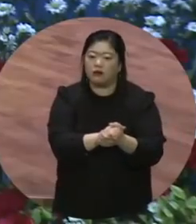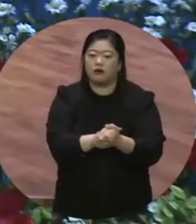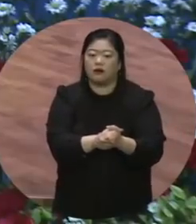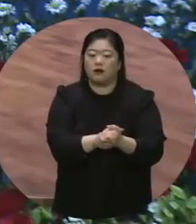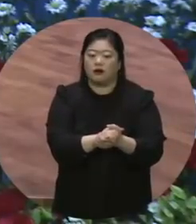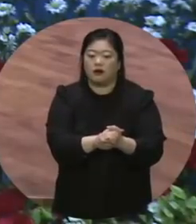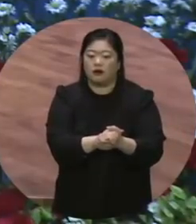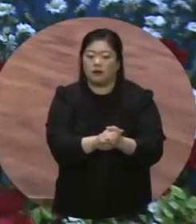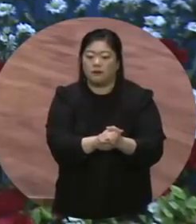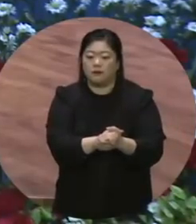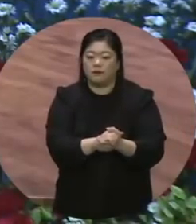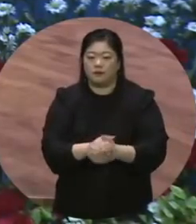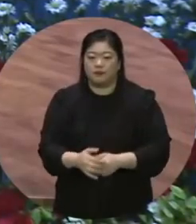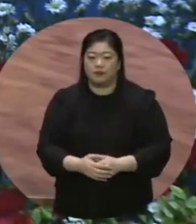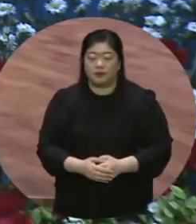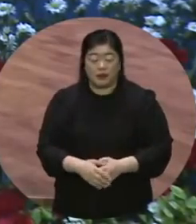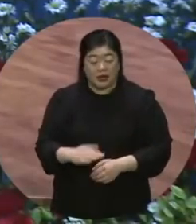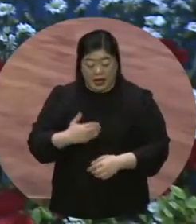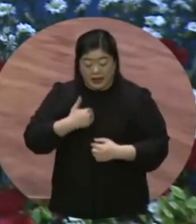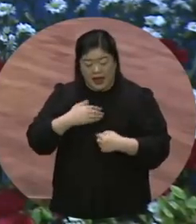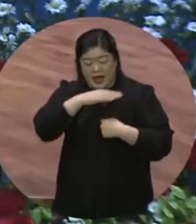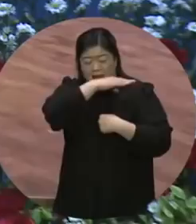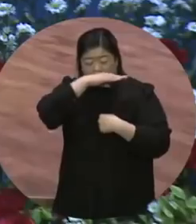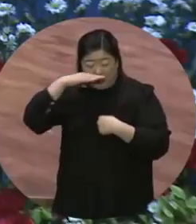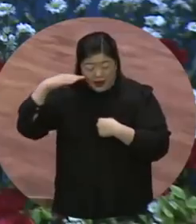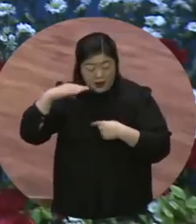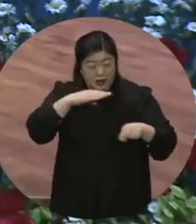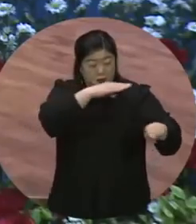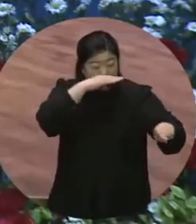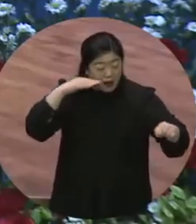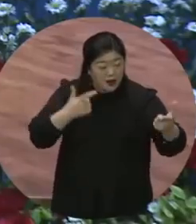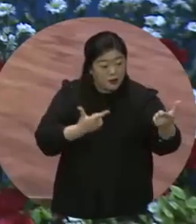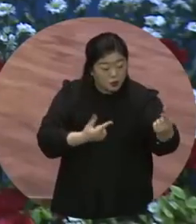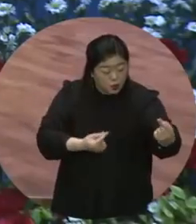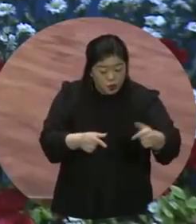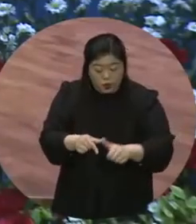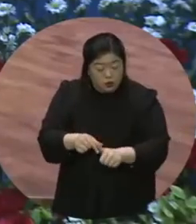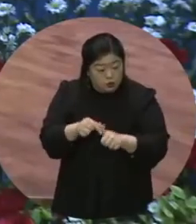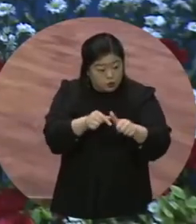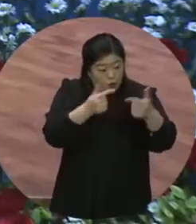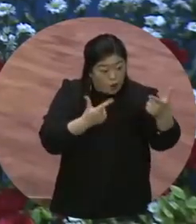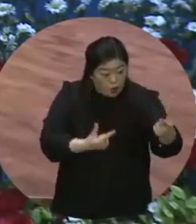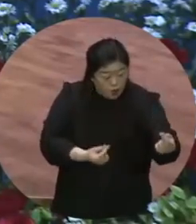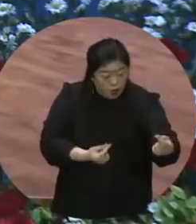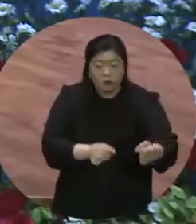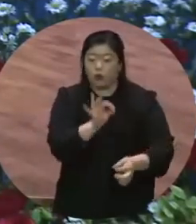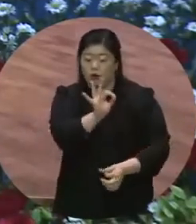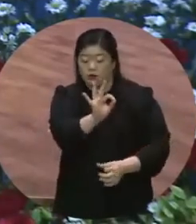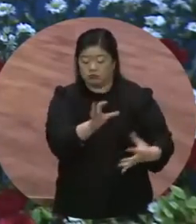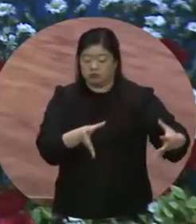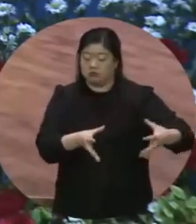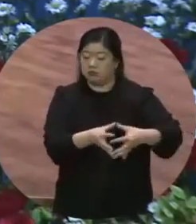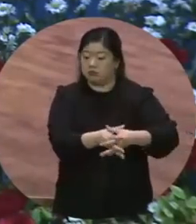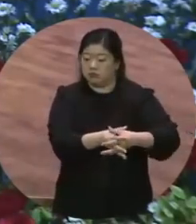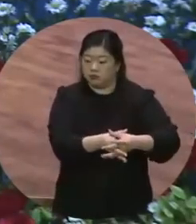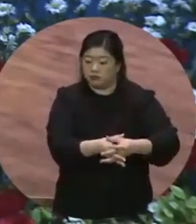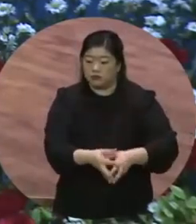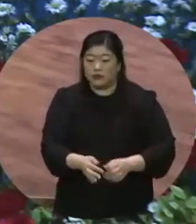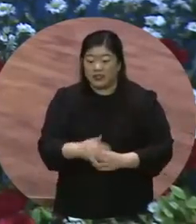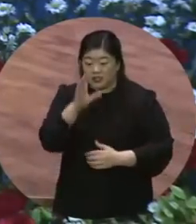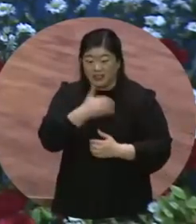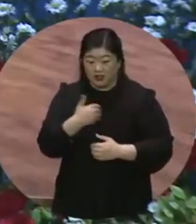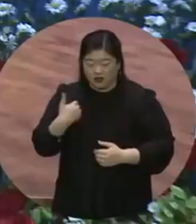바르게 살면 구원받는다. 그렇게 이야기합니다. 그러니까 불교도 가서 만나고 기독교도